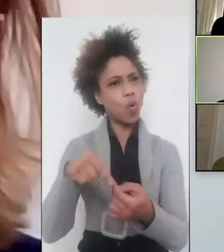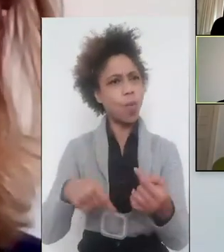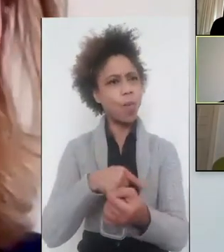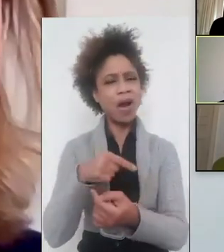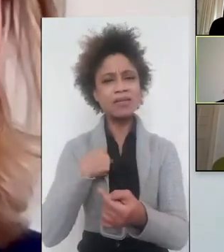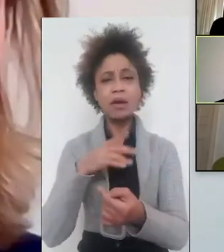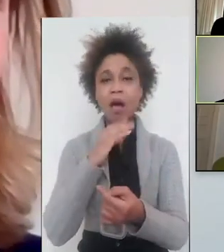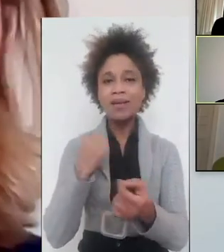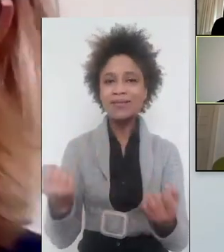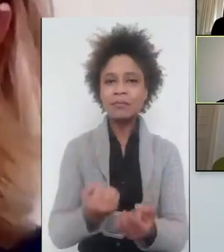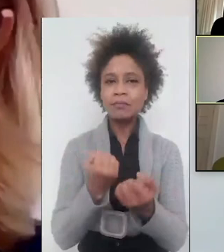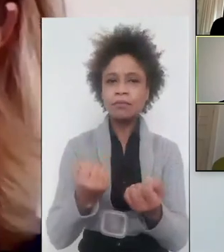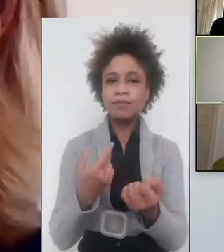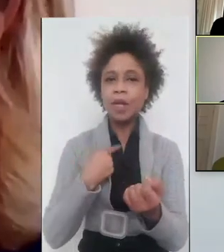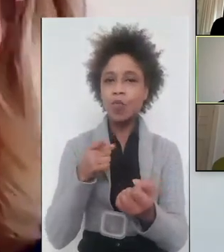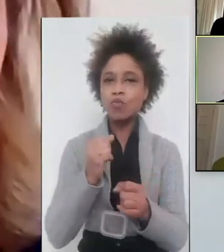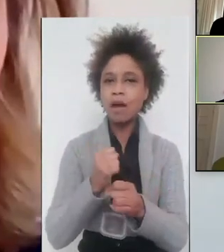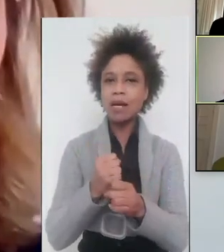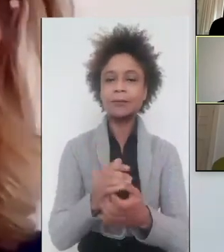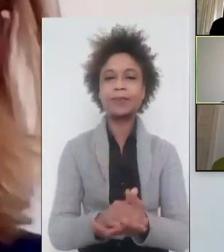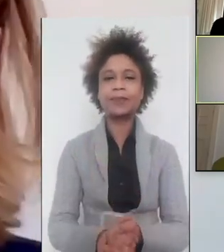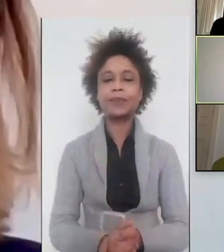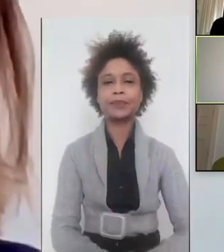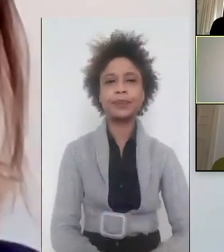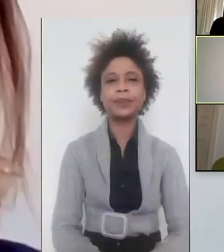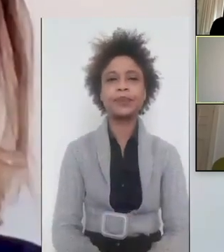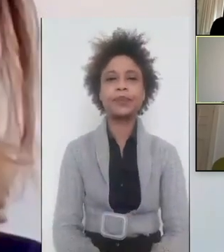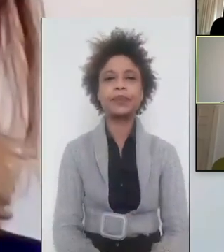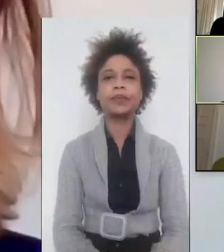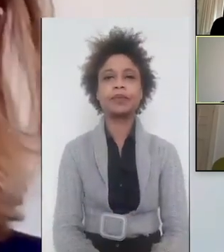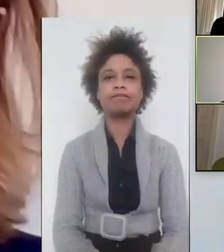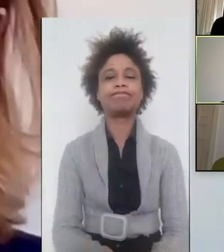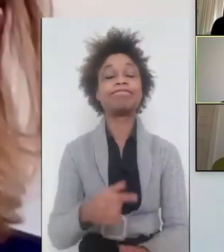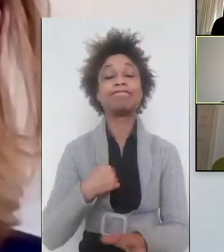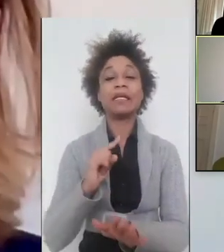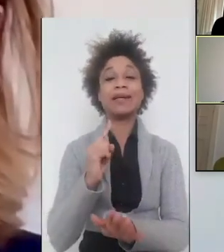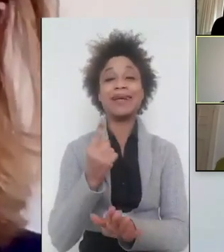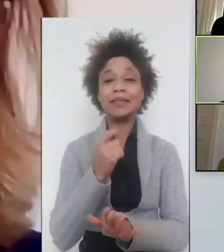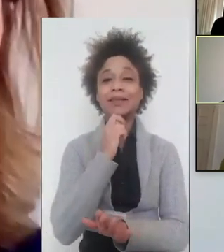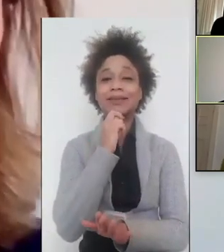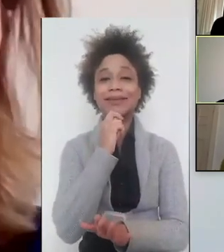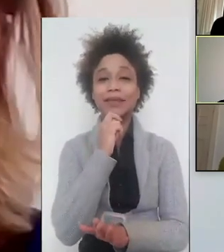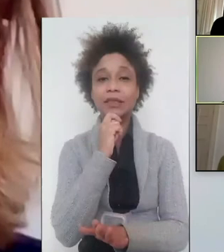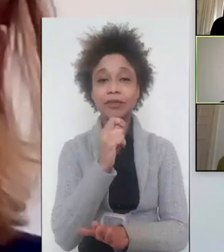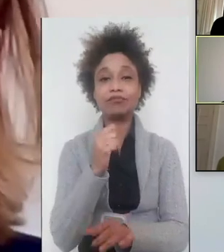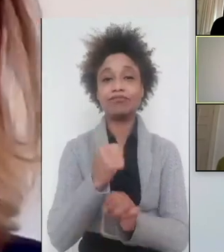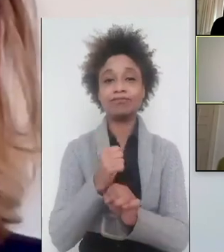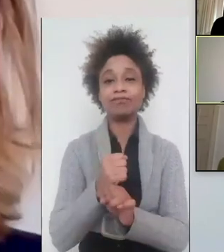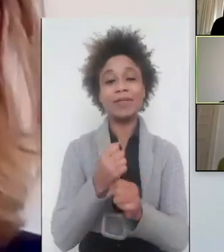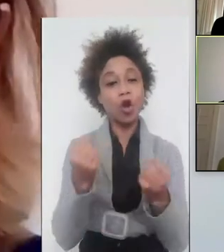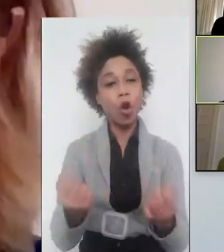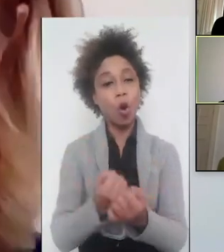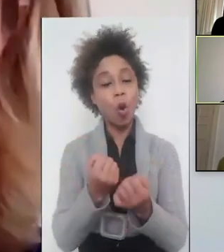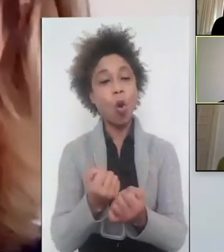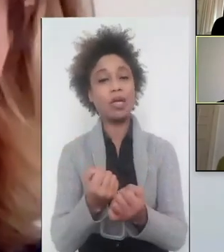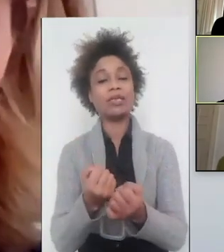En dat je dus niet dat je naar binnen kunt als je in een rolstoel zit. Of dat er mogelijkheden zijn voor blinde